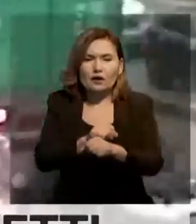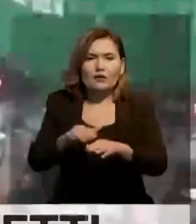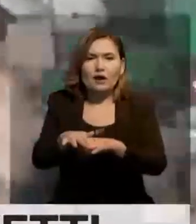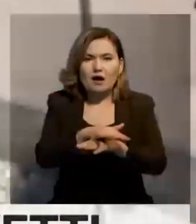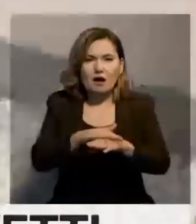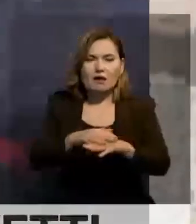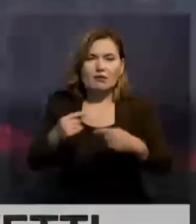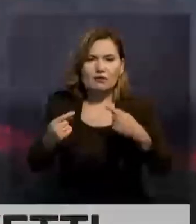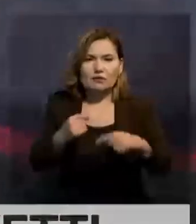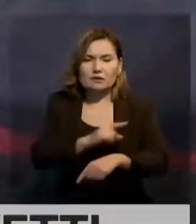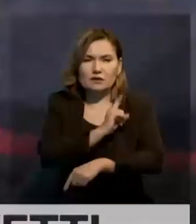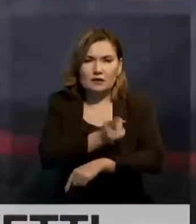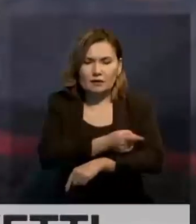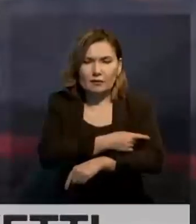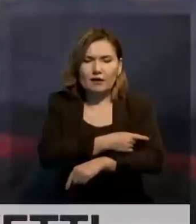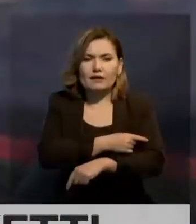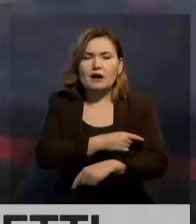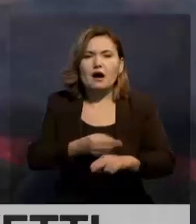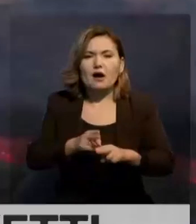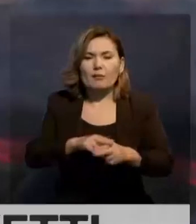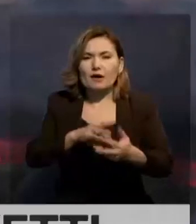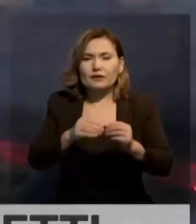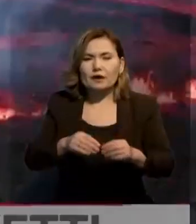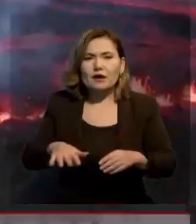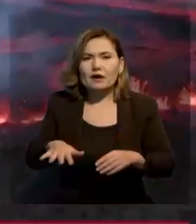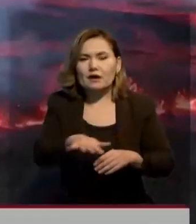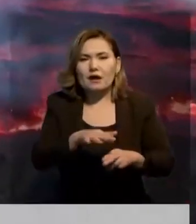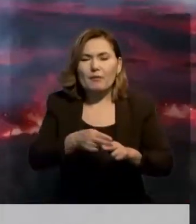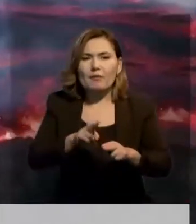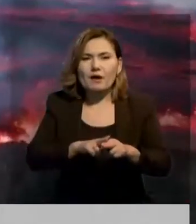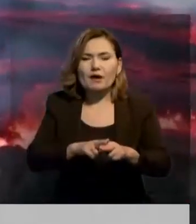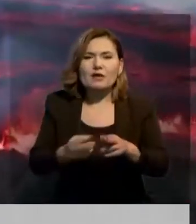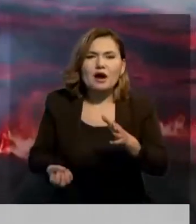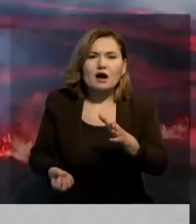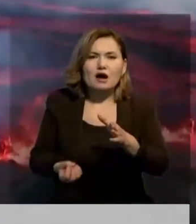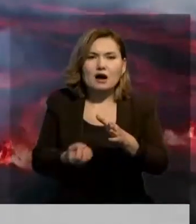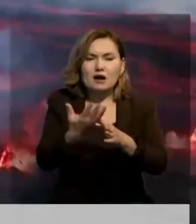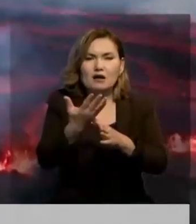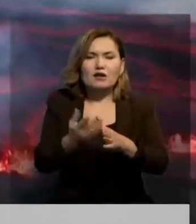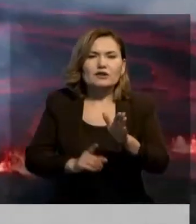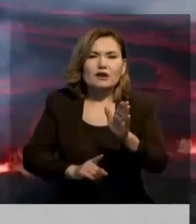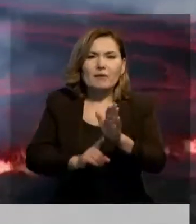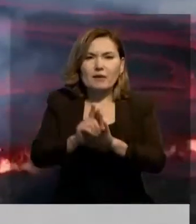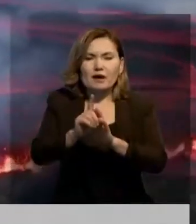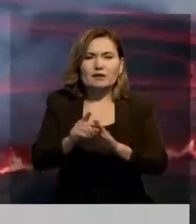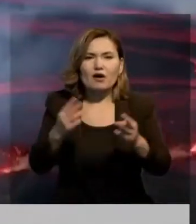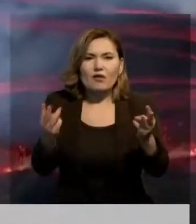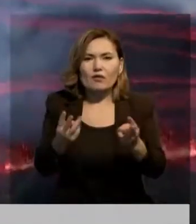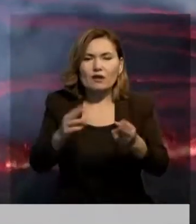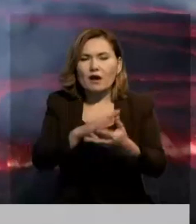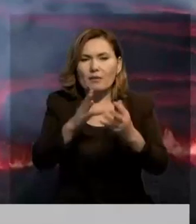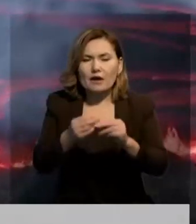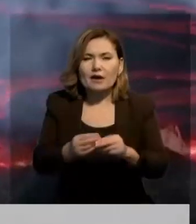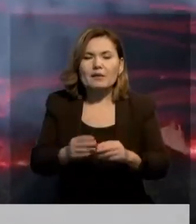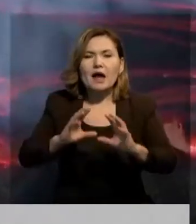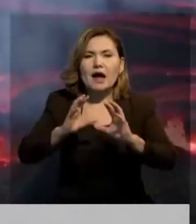түсті. Гавайиде Мауна-Лоа жанартауы 40 жылдан кейін оянды. Халықаралық агенттіктердің хабарлауынша, әлемнің ең